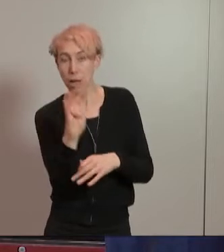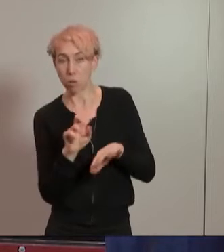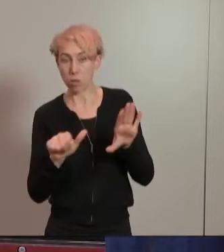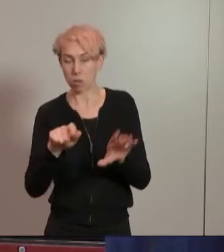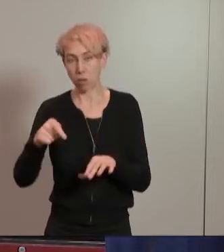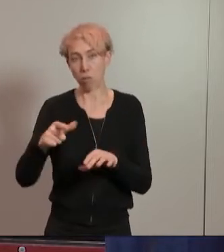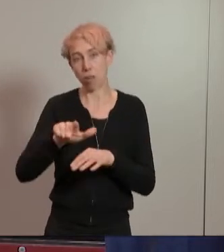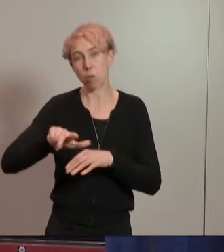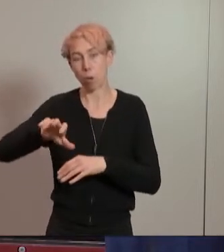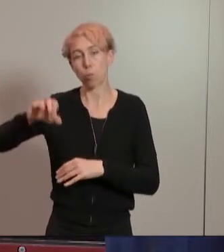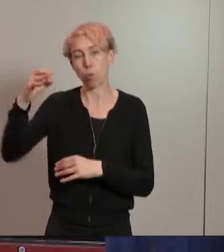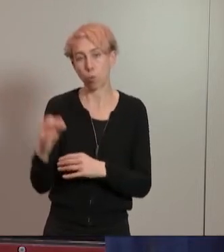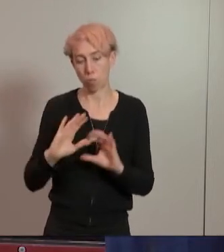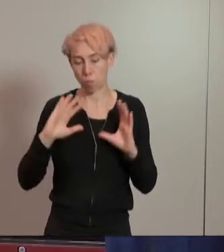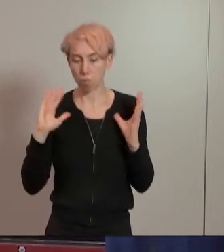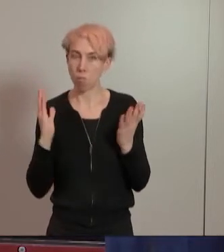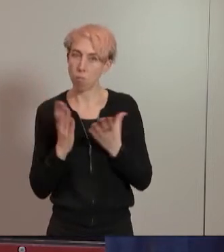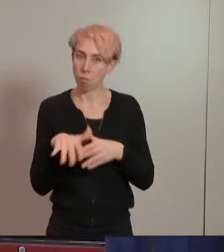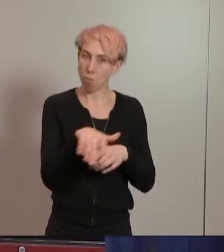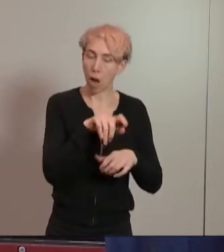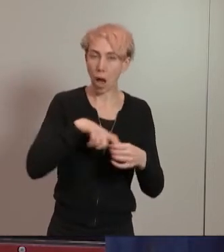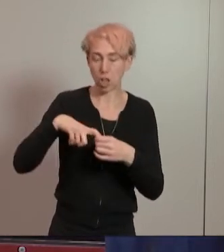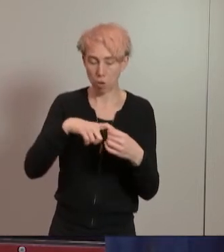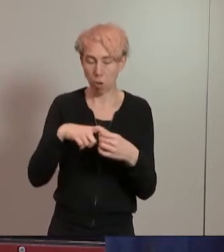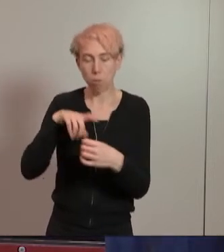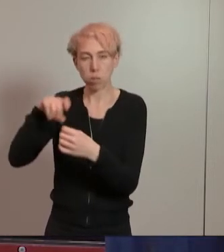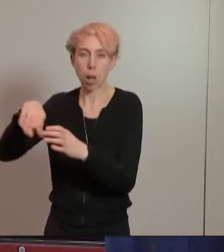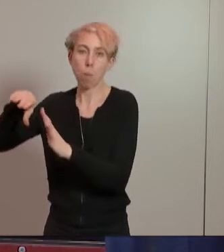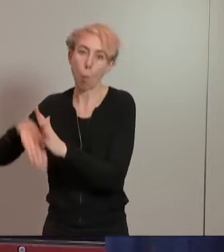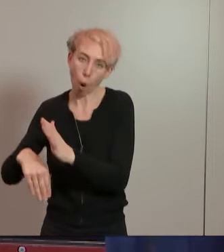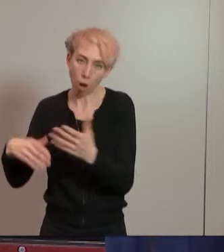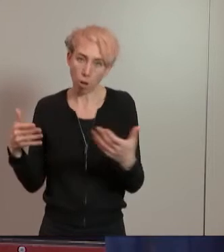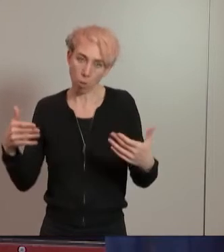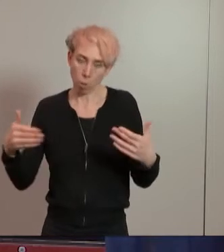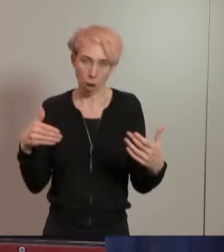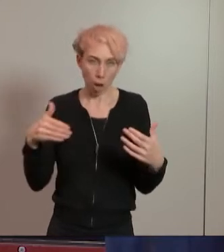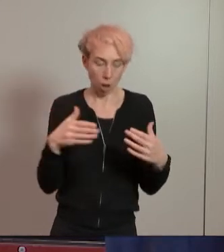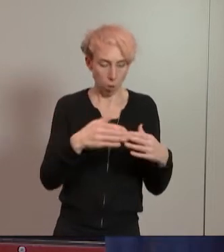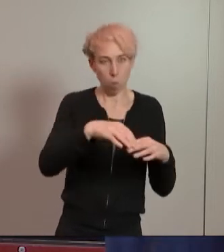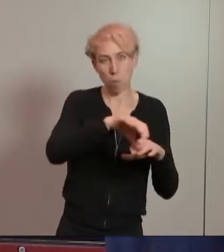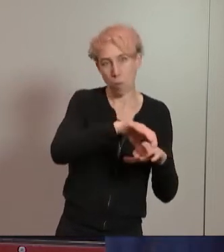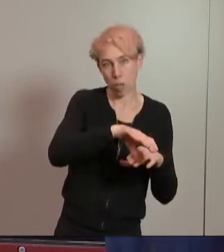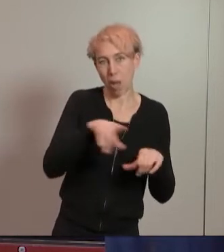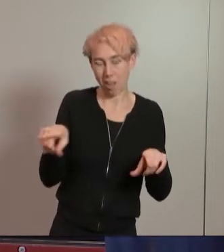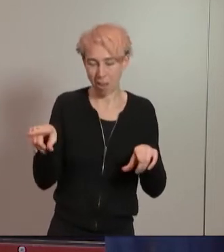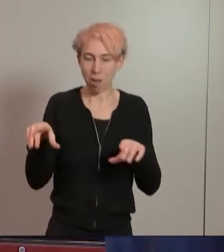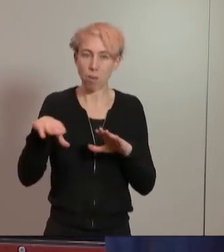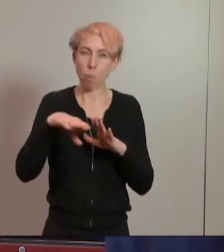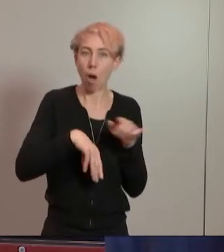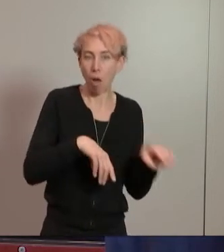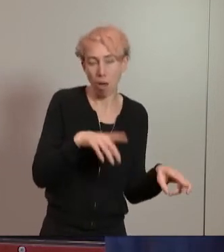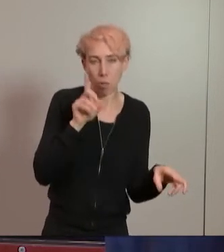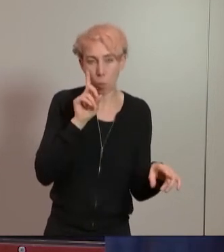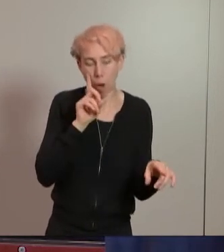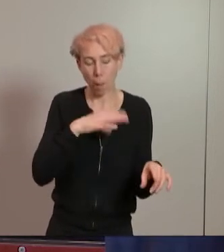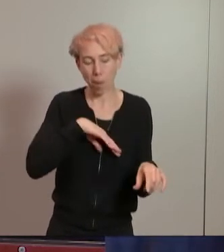46,23%. Globalement, les agents adhèrent donc moins à la complémentaire santé qu'à la prévoyance. Cela peut notamment s'expliquer par le fait que